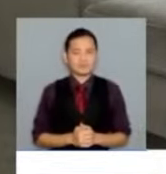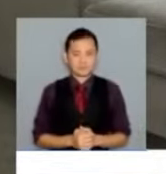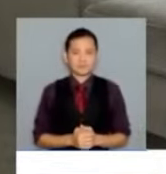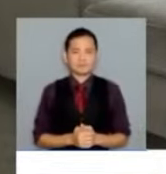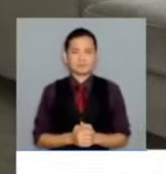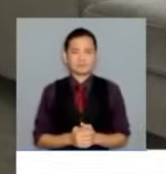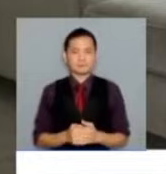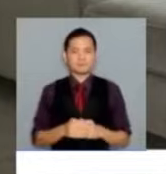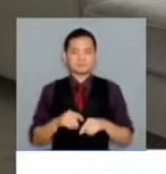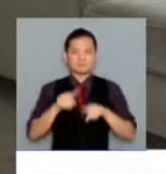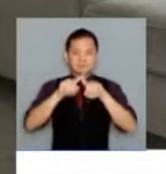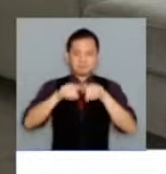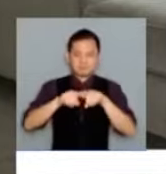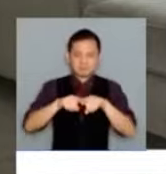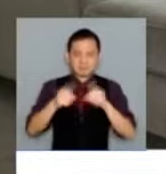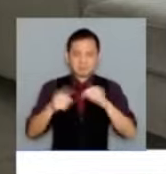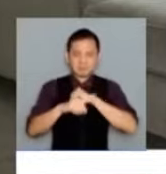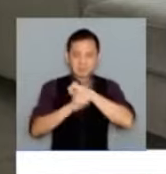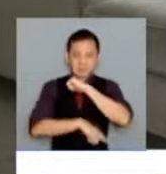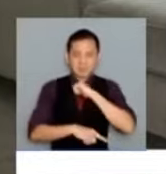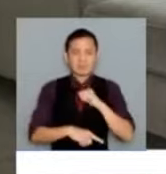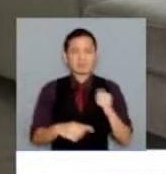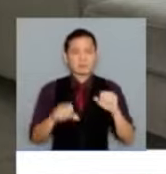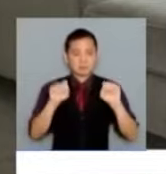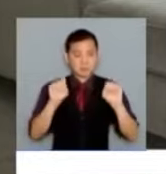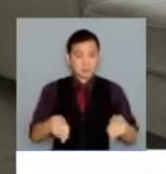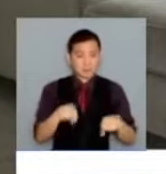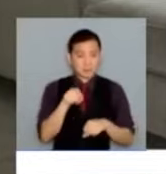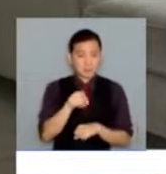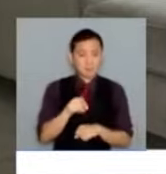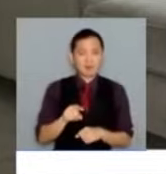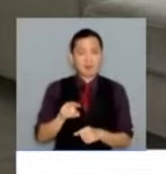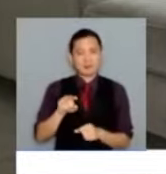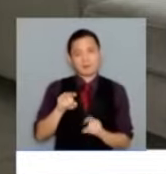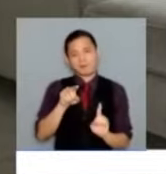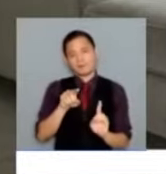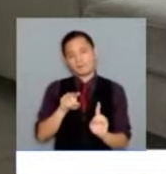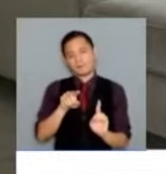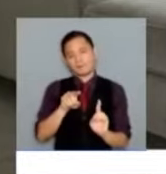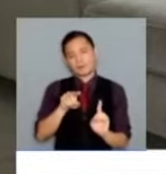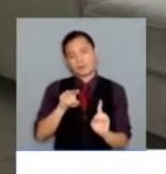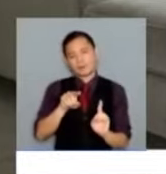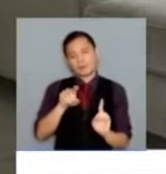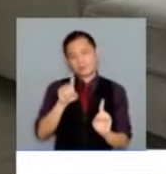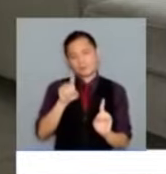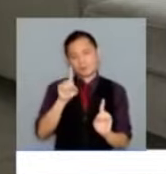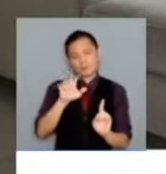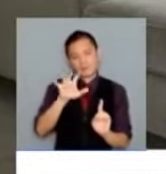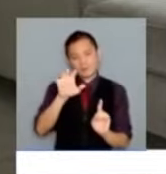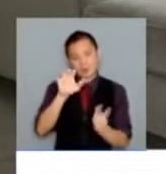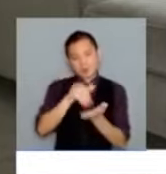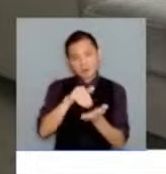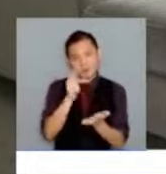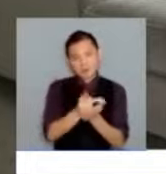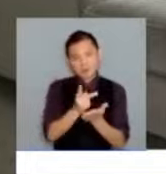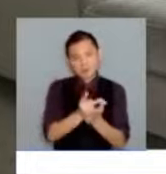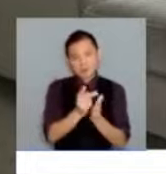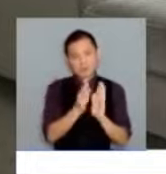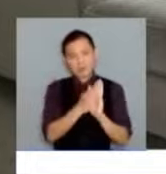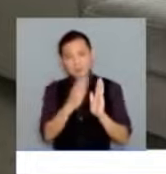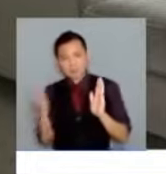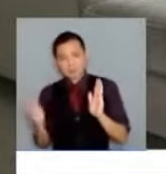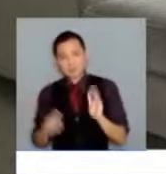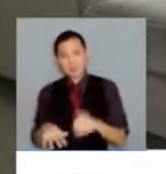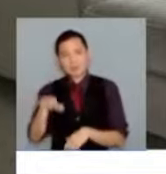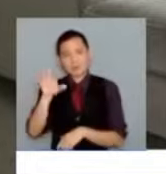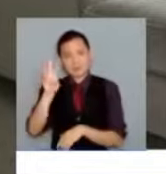maaaring penalty ay hanggang ₱500,000 at kulong ng hanggang 6 taon kung ang classification ng isang animal